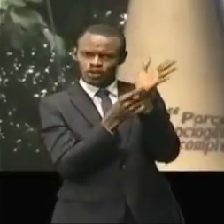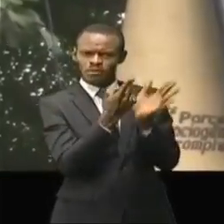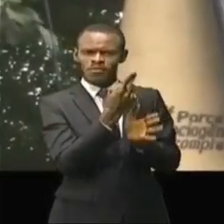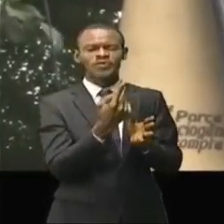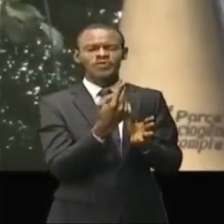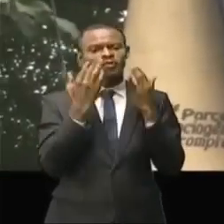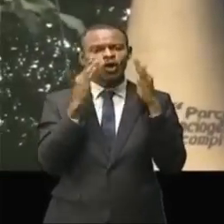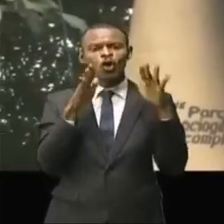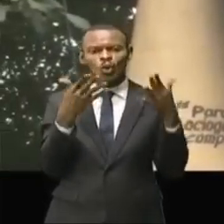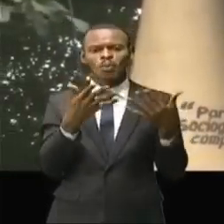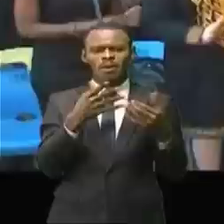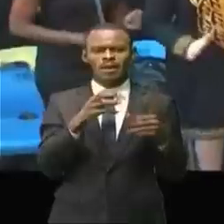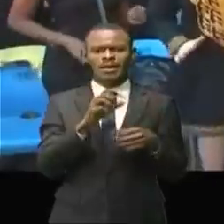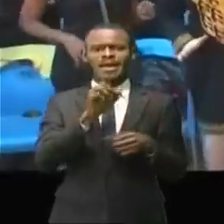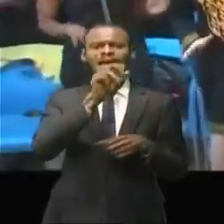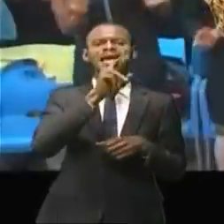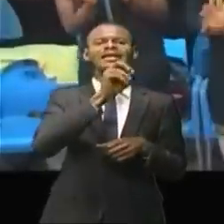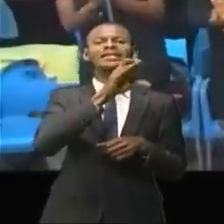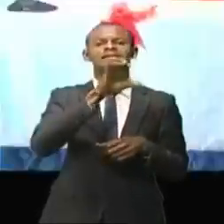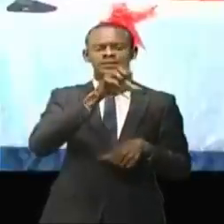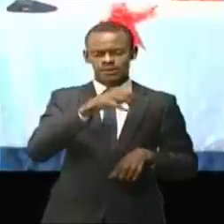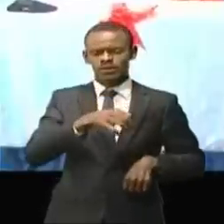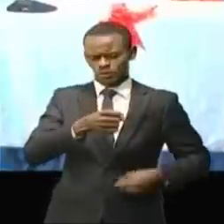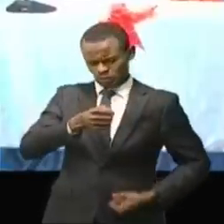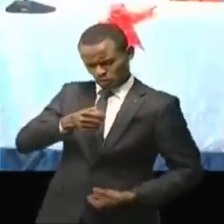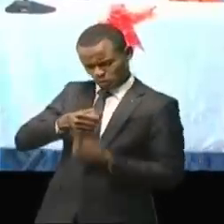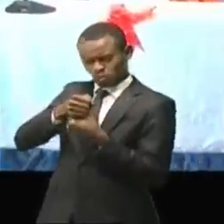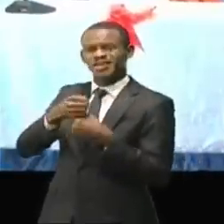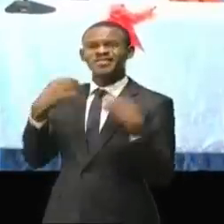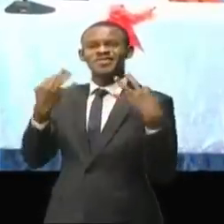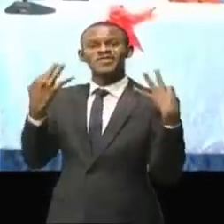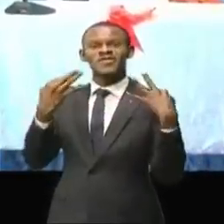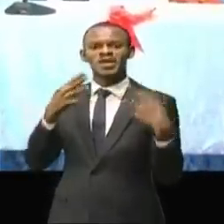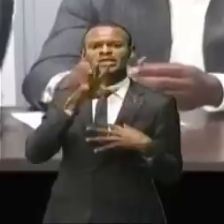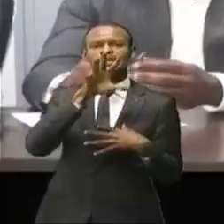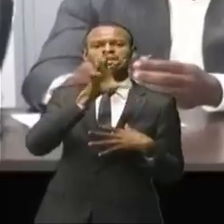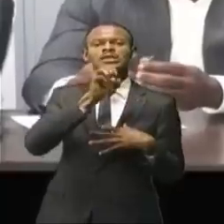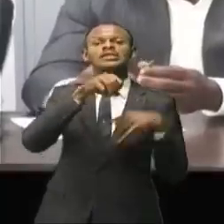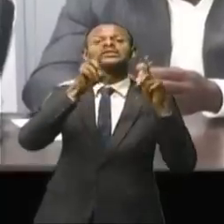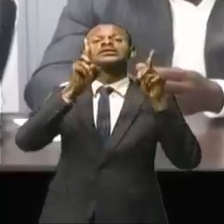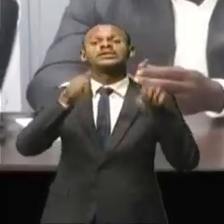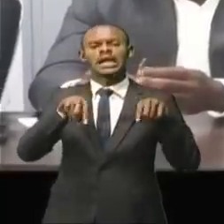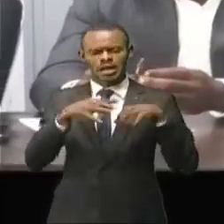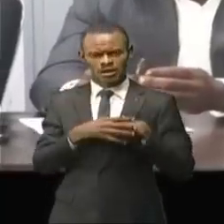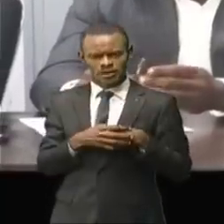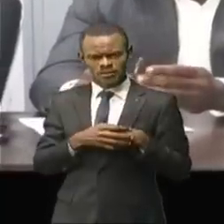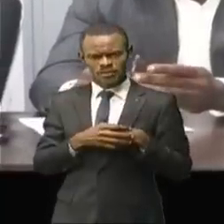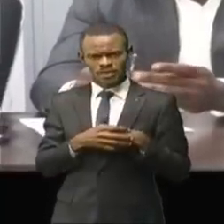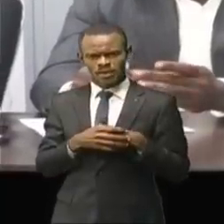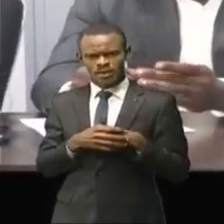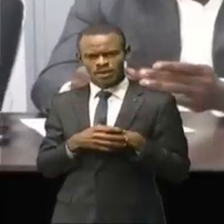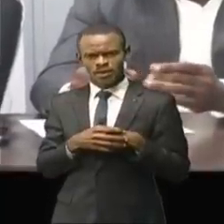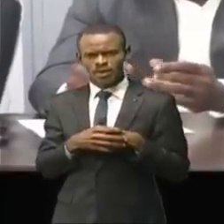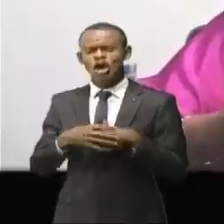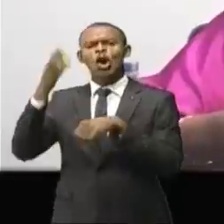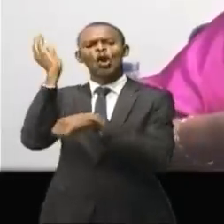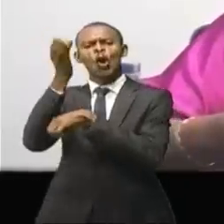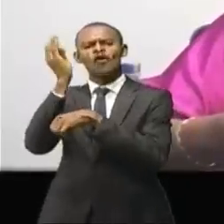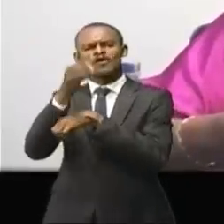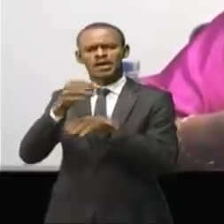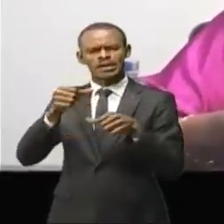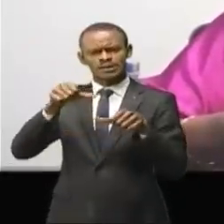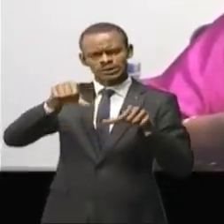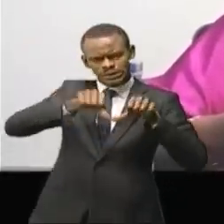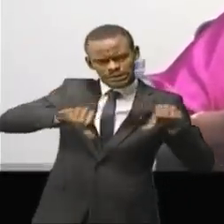marqué par plusieurs activités notamment un colloque scientifique un bal d'encens et des moments de réflexion